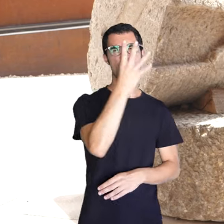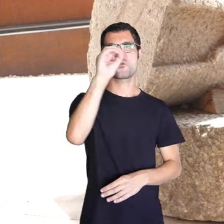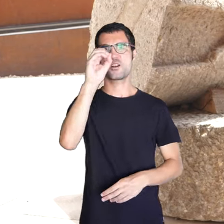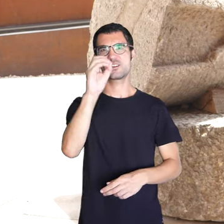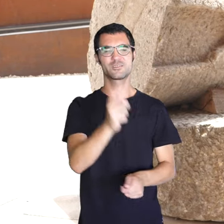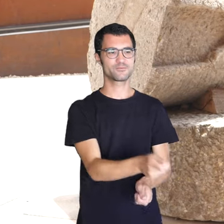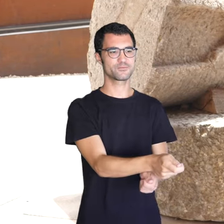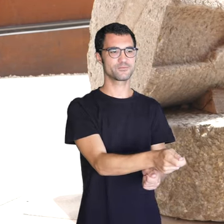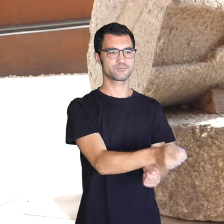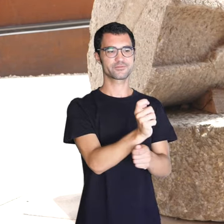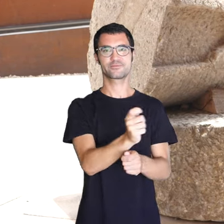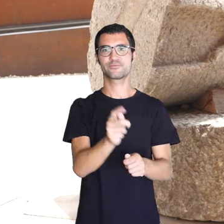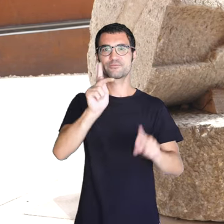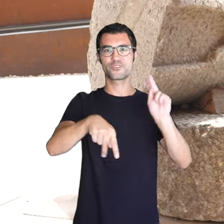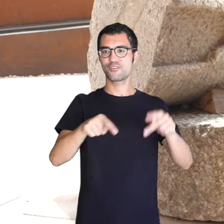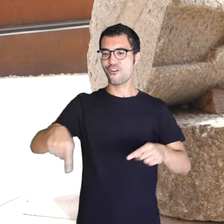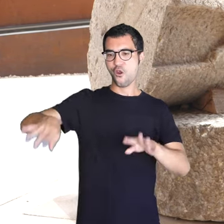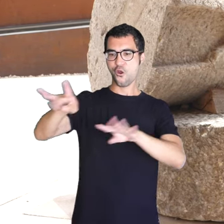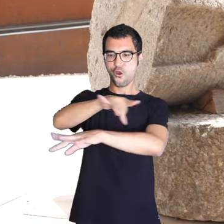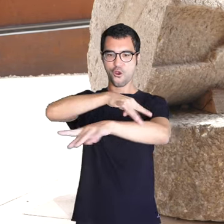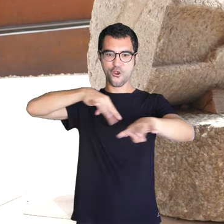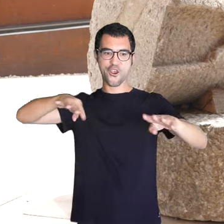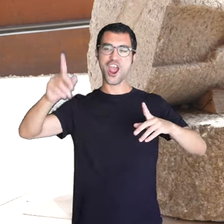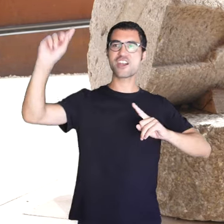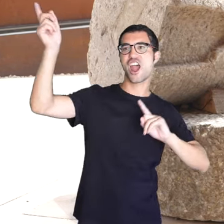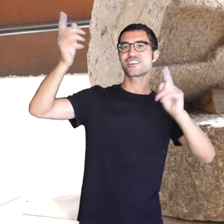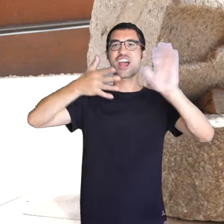persones. I allò era